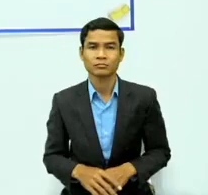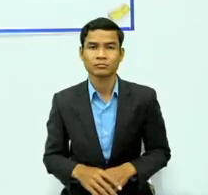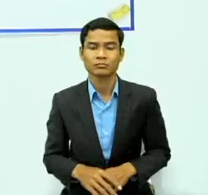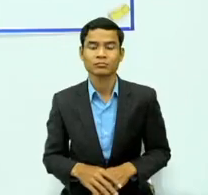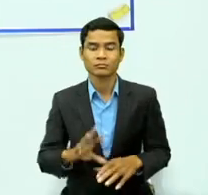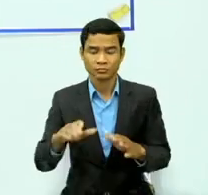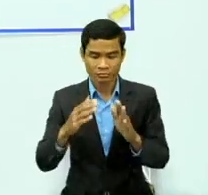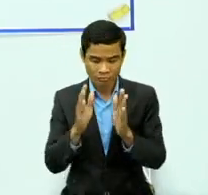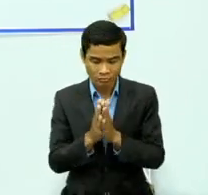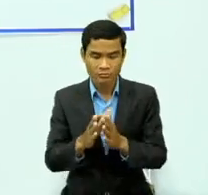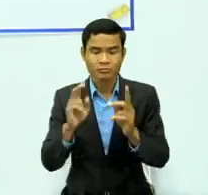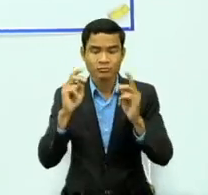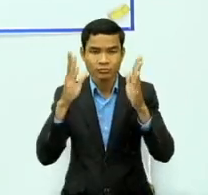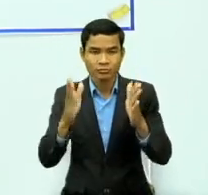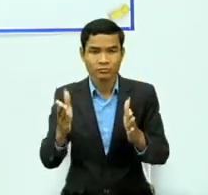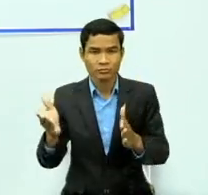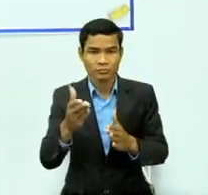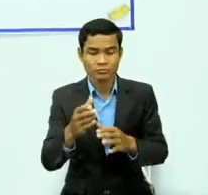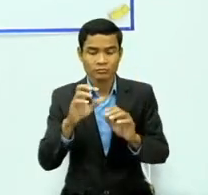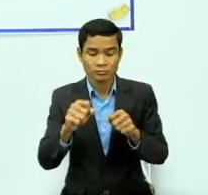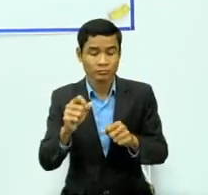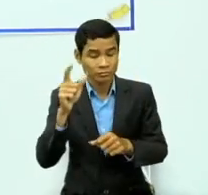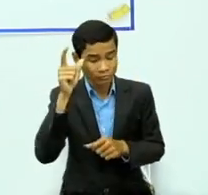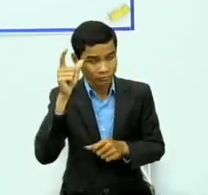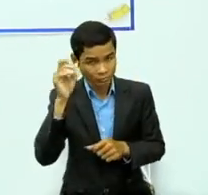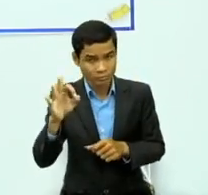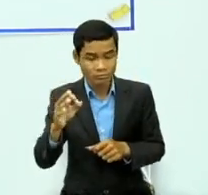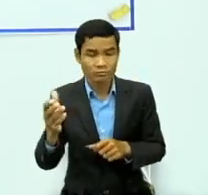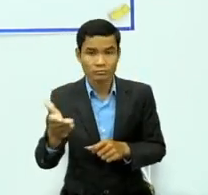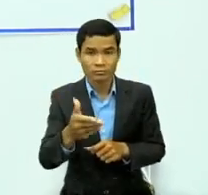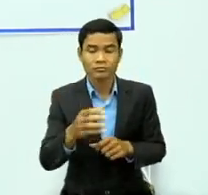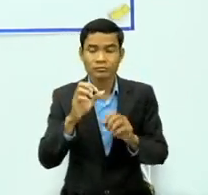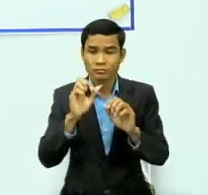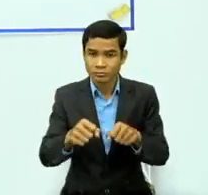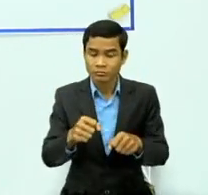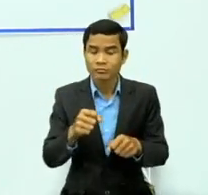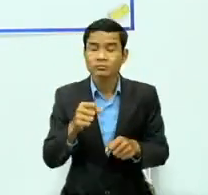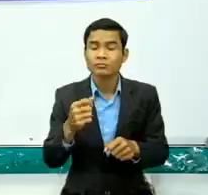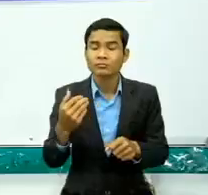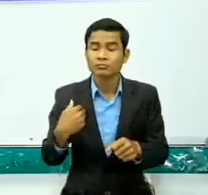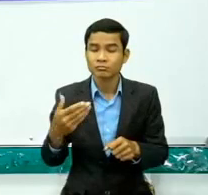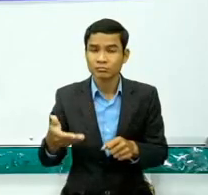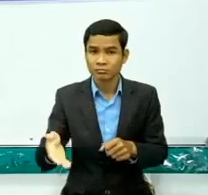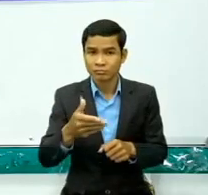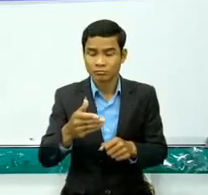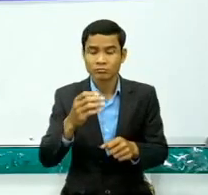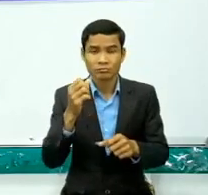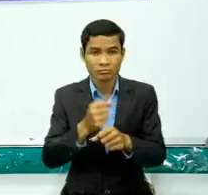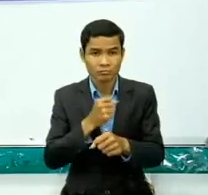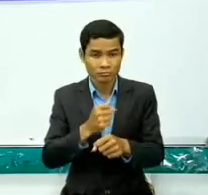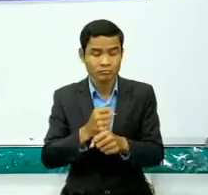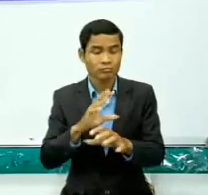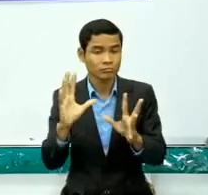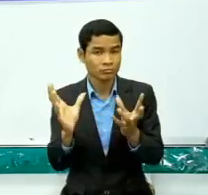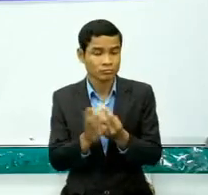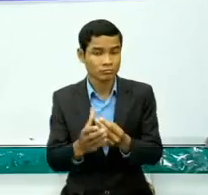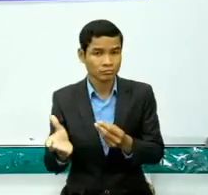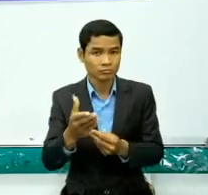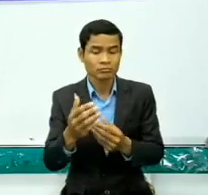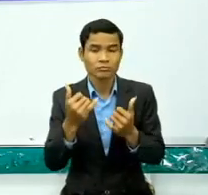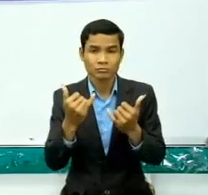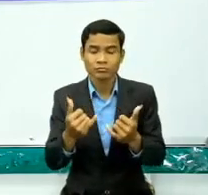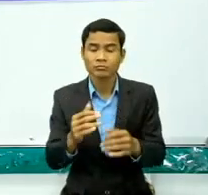អរគុណអ្នកគ្រូសង្ឃឹមនឹងជឿជាក់ថាកូនកូនប្រកបជាបានធ្វើកិច្ចការផ្ទះគ្រប់គ្រប់គ្នាណាចាហើយមួយទៀតអ្នកគ្រូឲ្យកូន